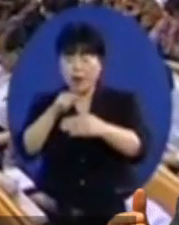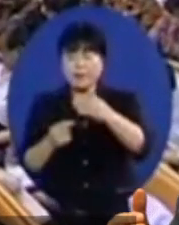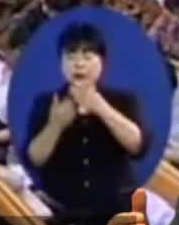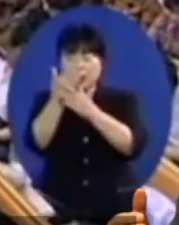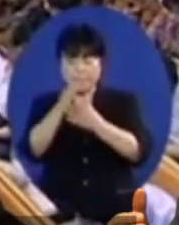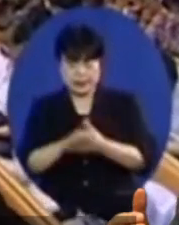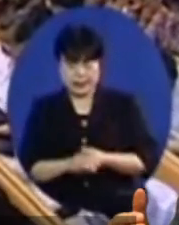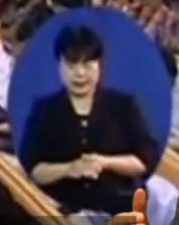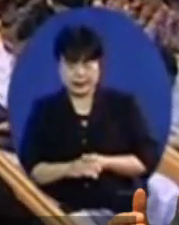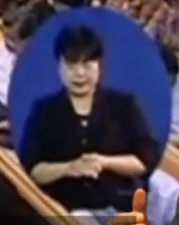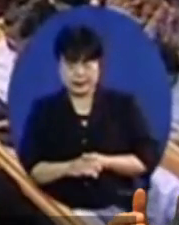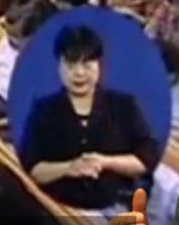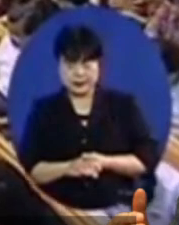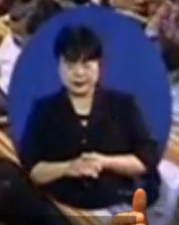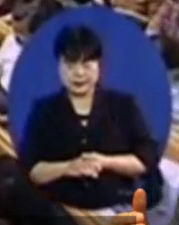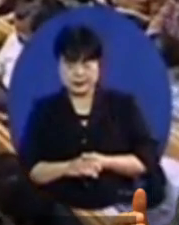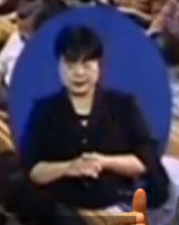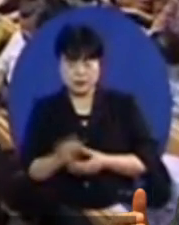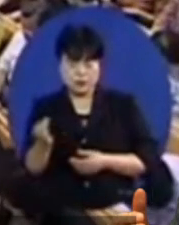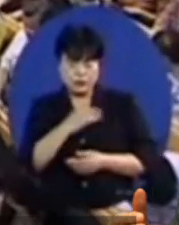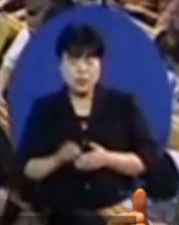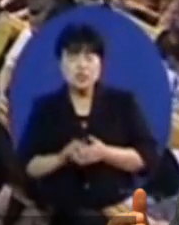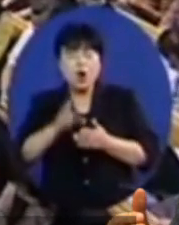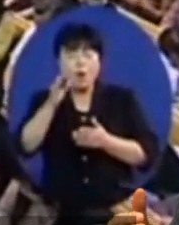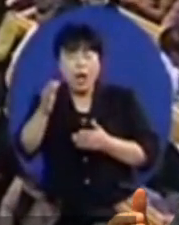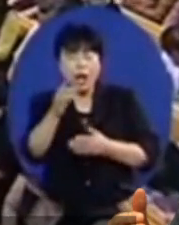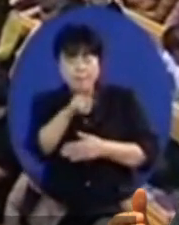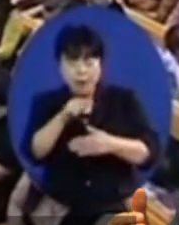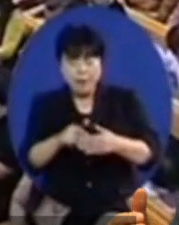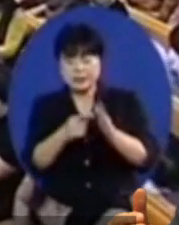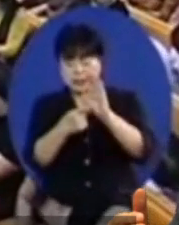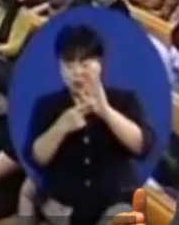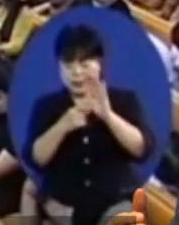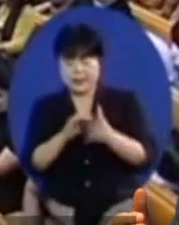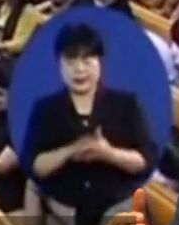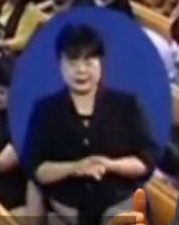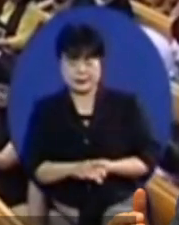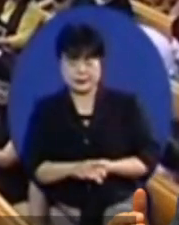나오고 부귀와 영화도 마음에서 나옵니다.